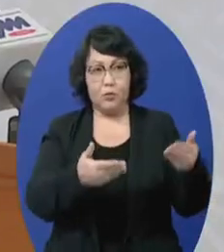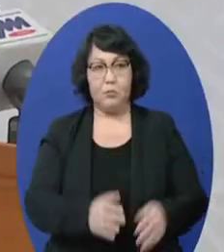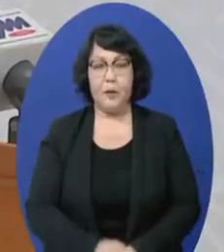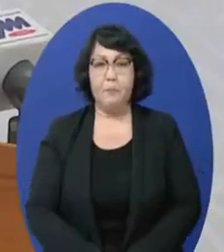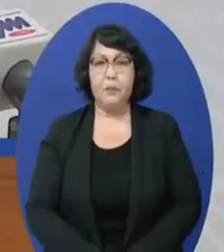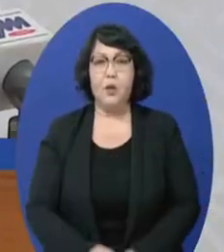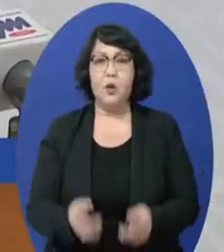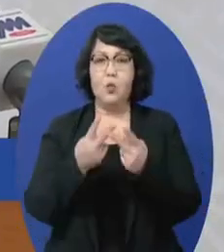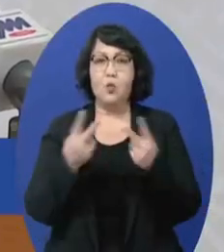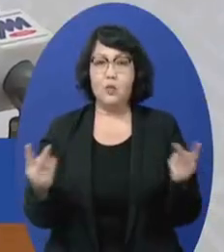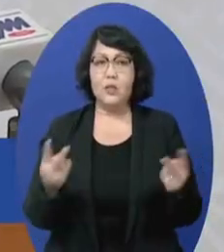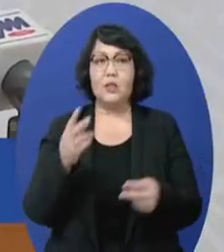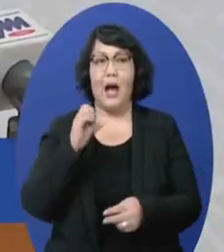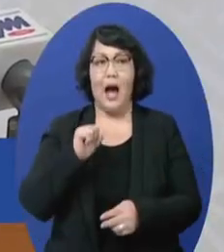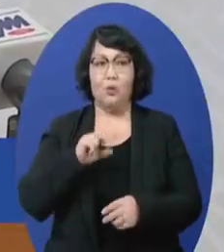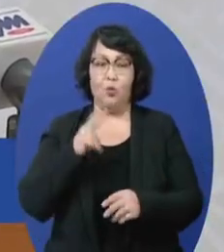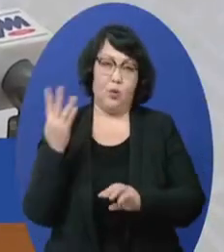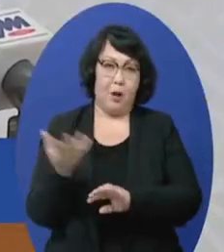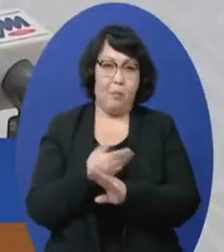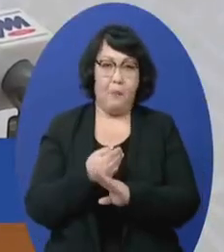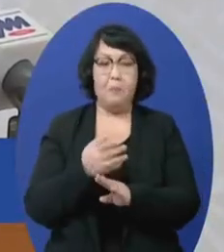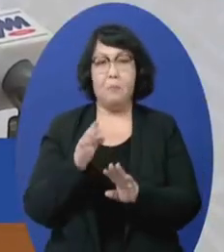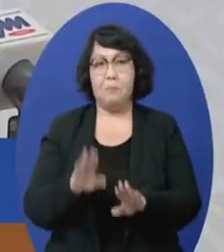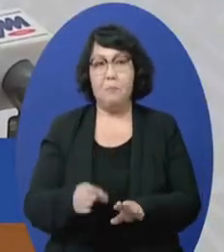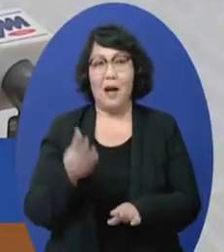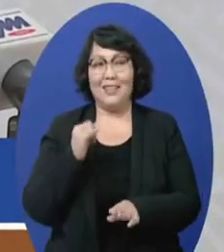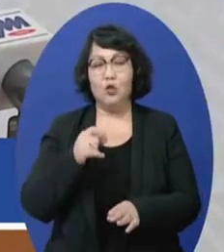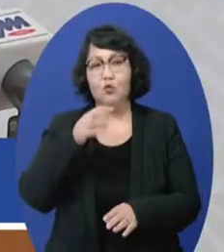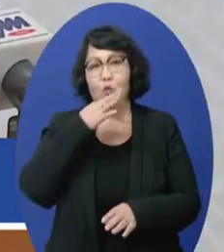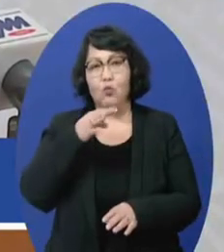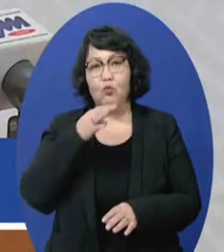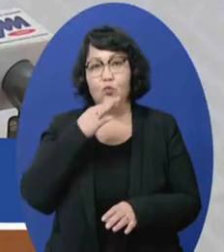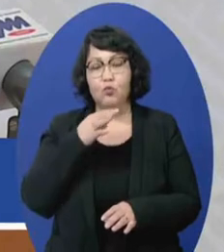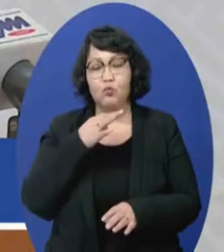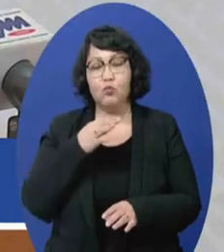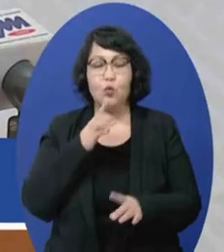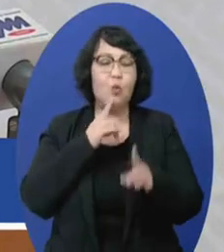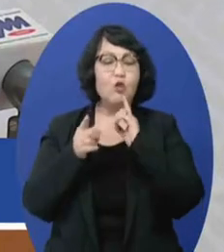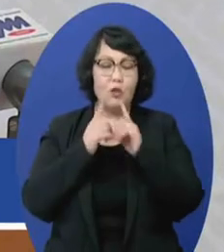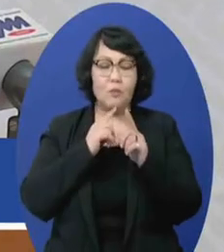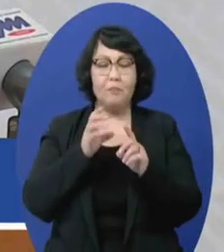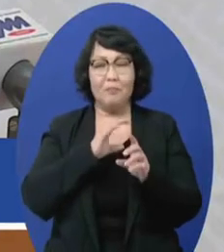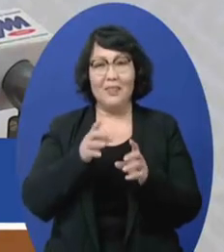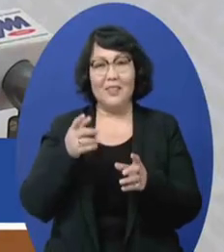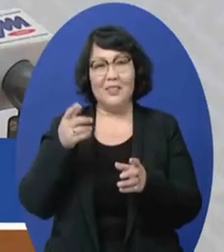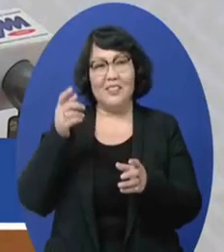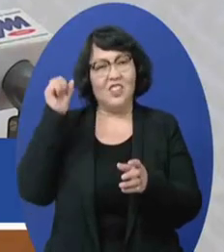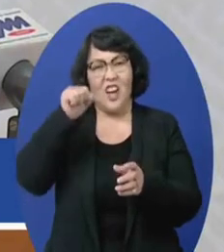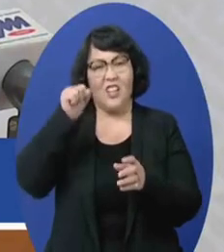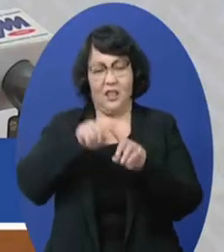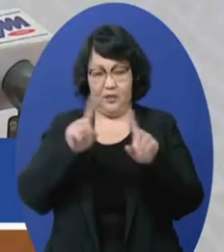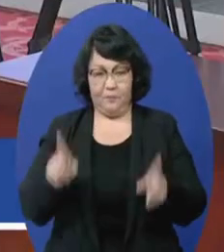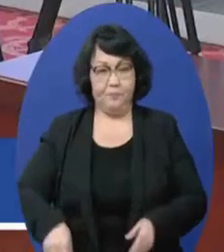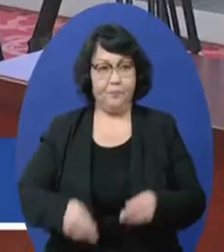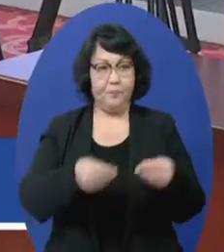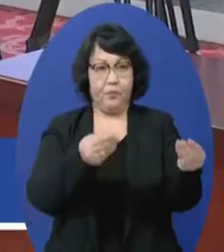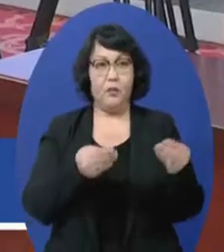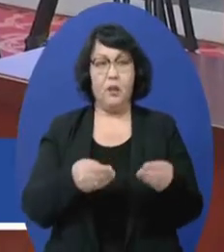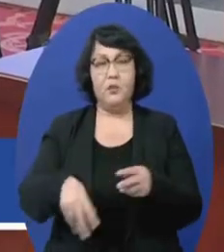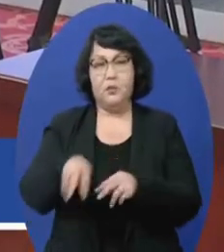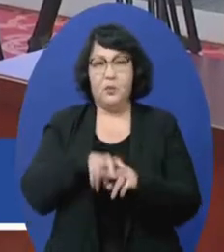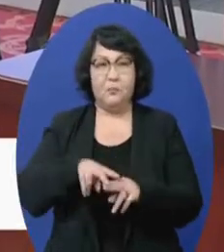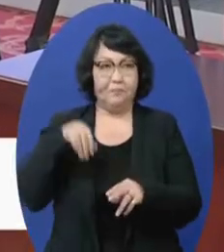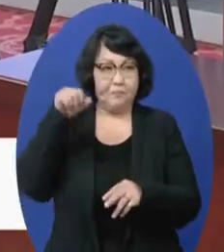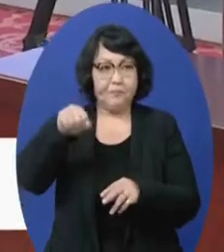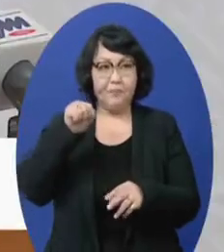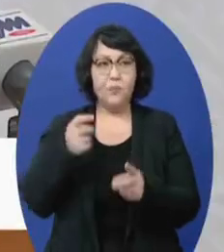Үндэсний аюулгүй байдлын зөвлөлд энэ шаардлага хүргүүлж байгаа. Ингээд төрийн ордны 2 давхарт суултаа үргэлжлүүлнэ.